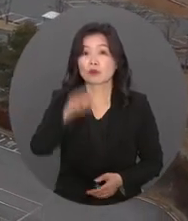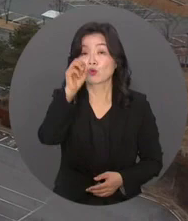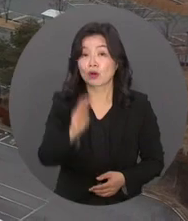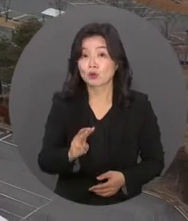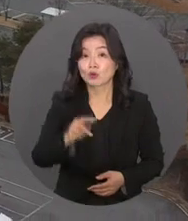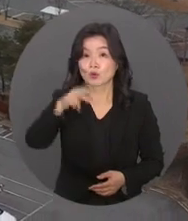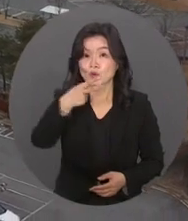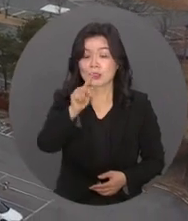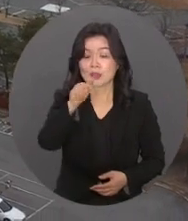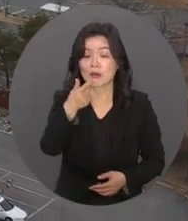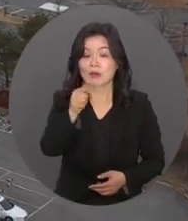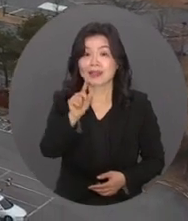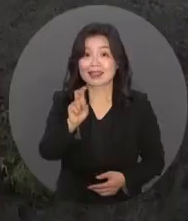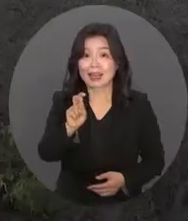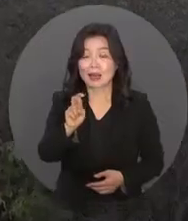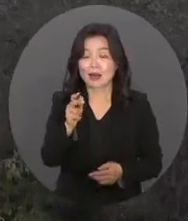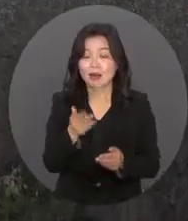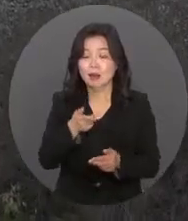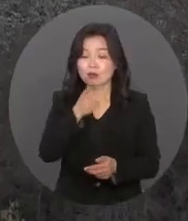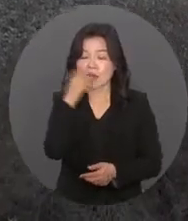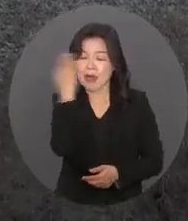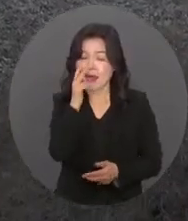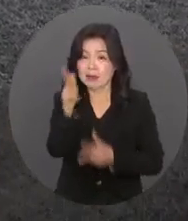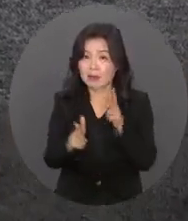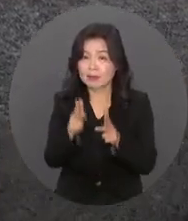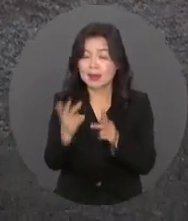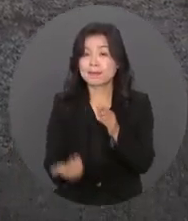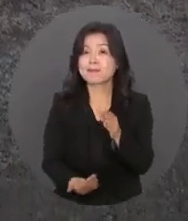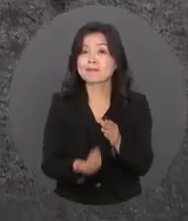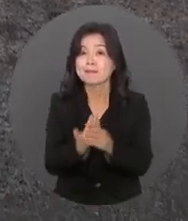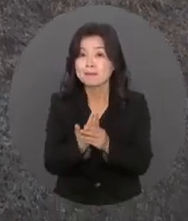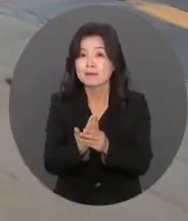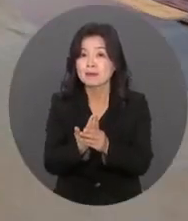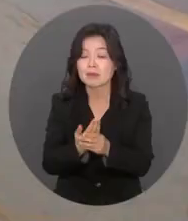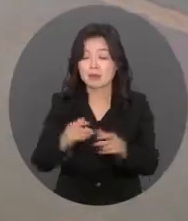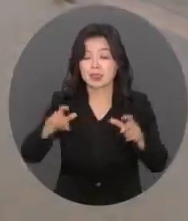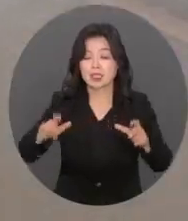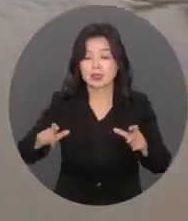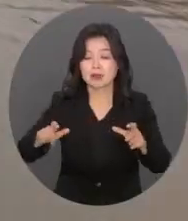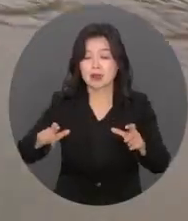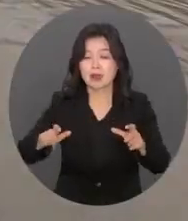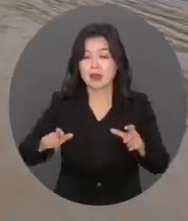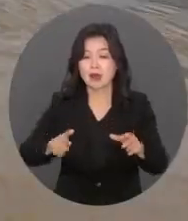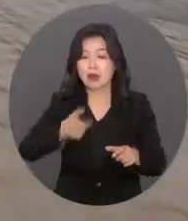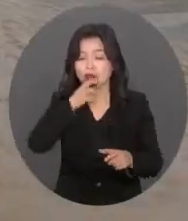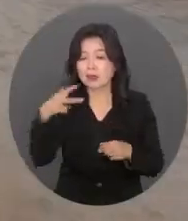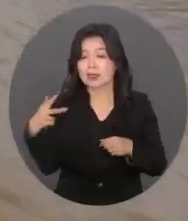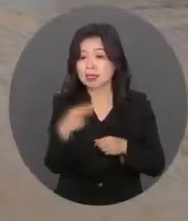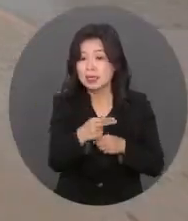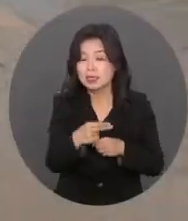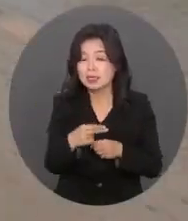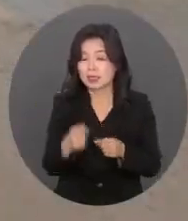광주 덕남정수장에서 일어난 물난리의 여파로 광주 지역의 대규모 단수 사태가 정상화되기까지는